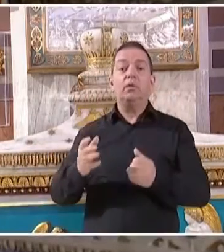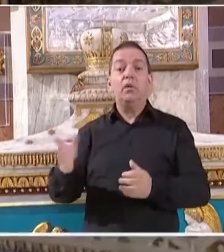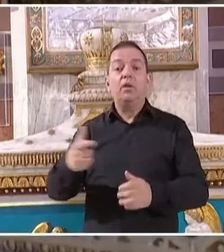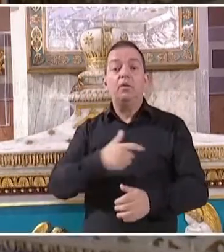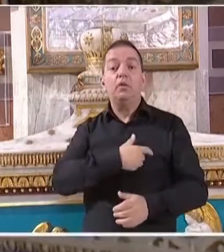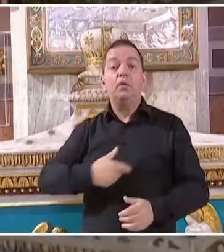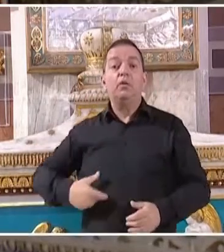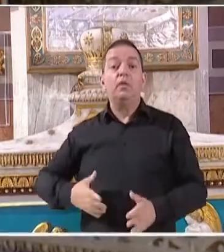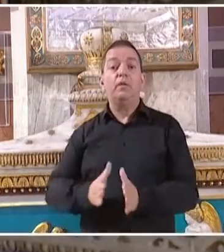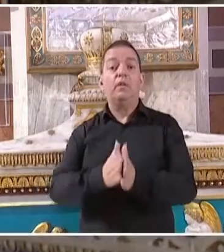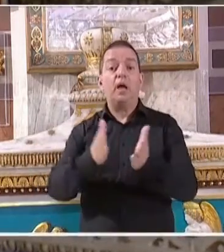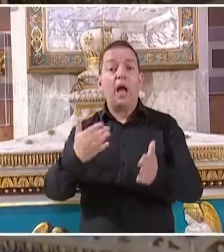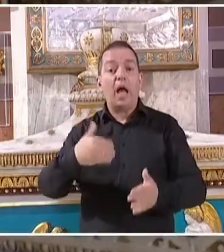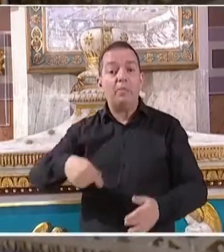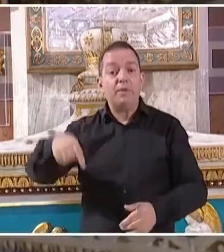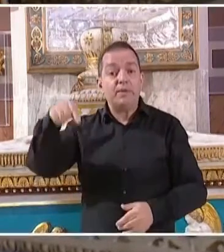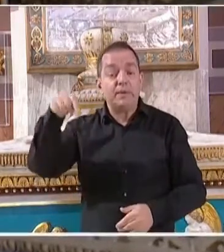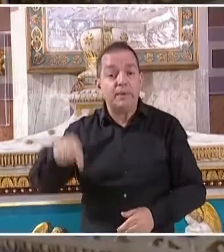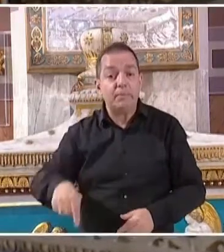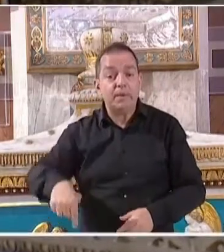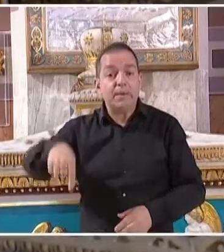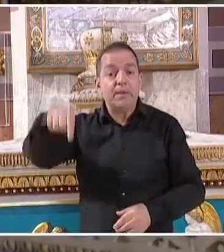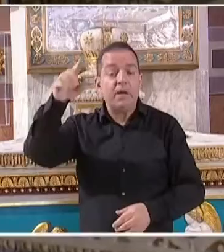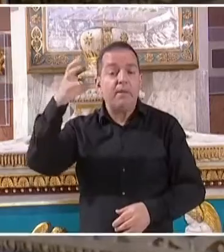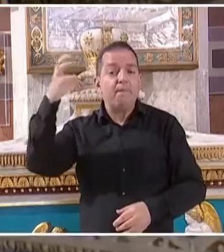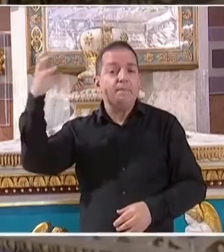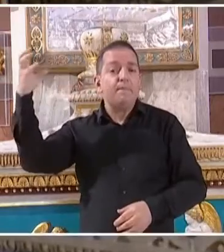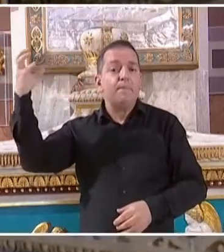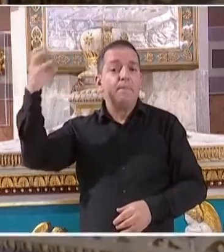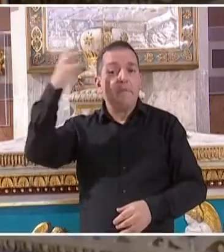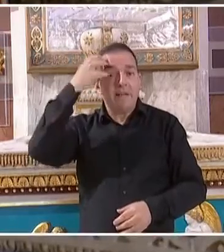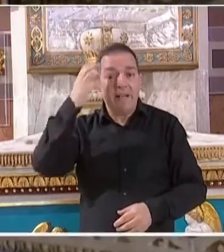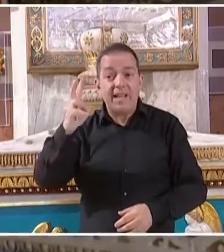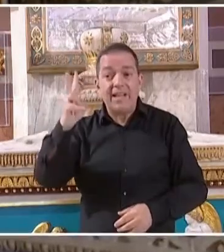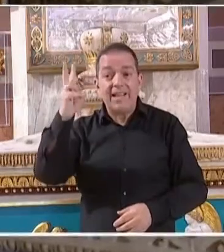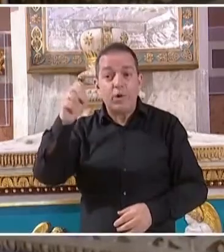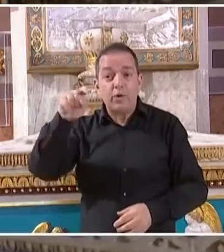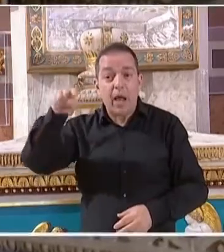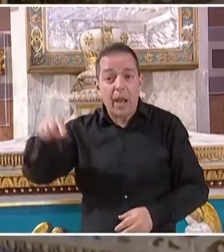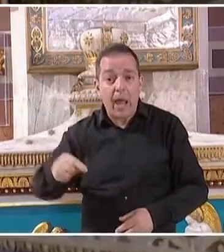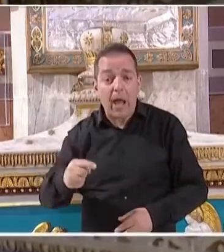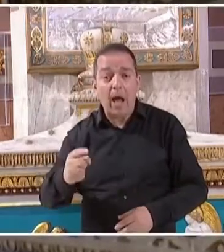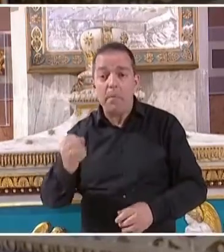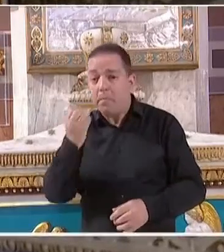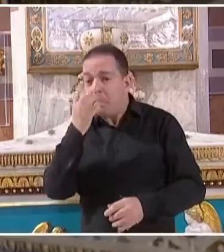ενθυμούμεθα σήμερα, 29 Μαΐου,